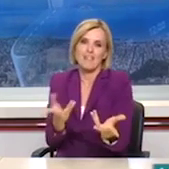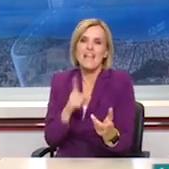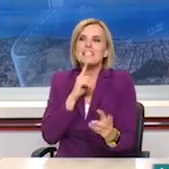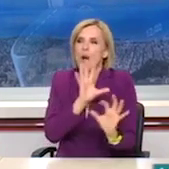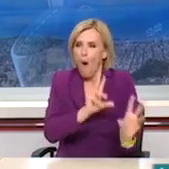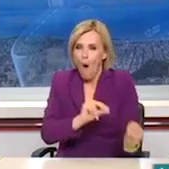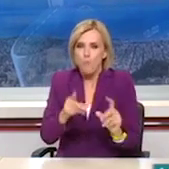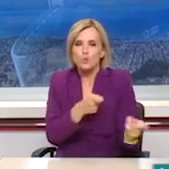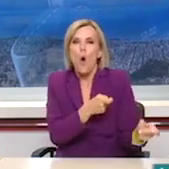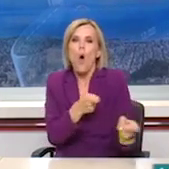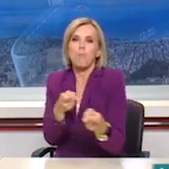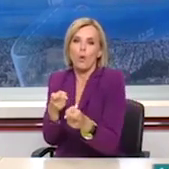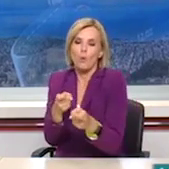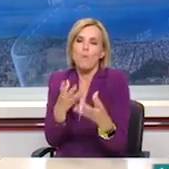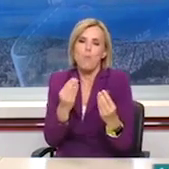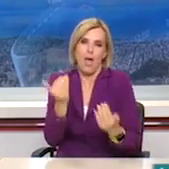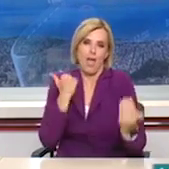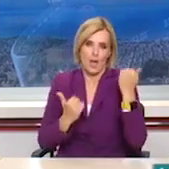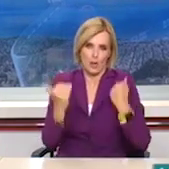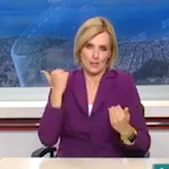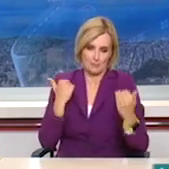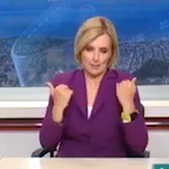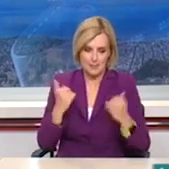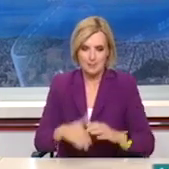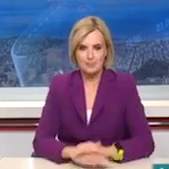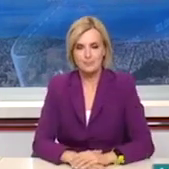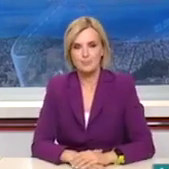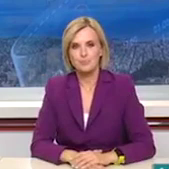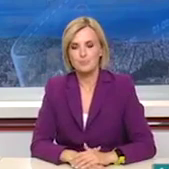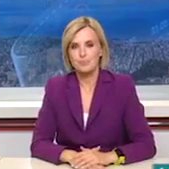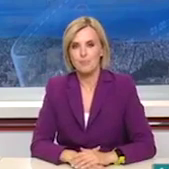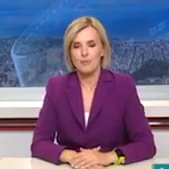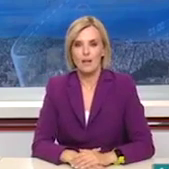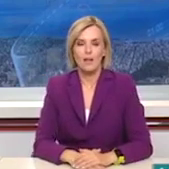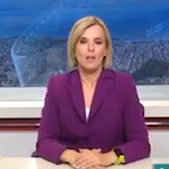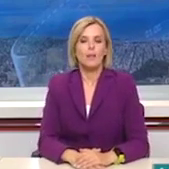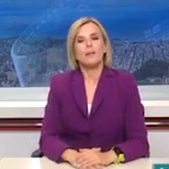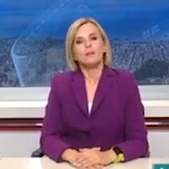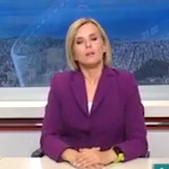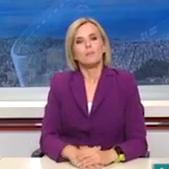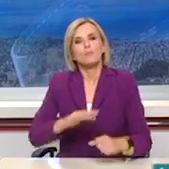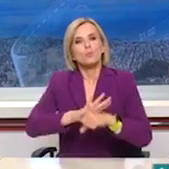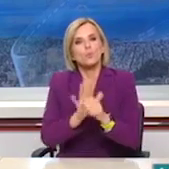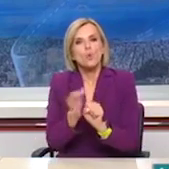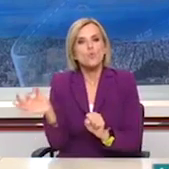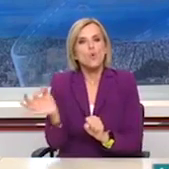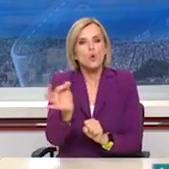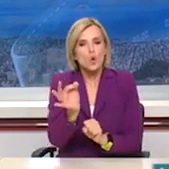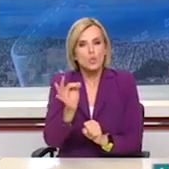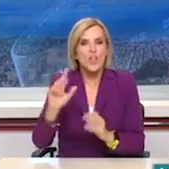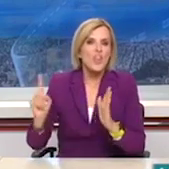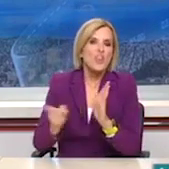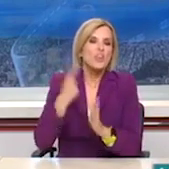ερωτήματα. Να σας πω. Η όλη θεραπεία του κορονοϊού είναι μια κατάσταση μεγάλης